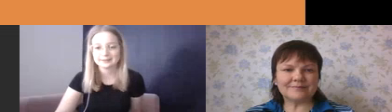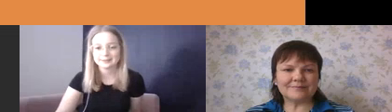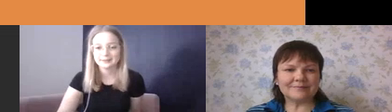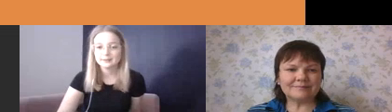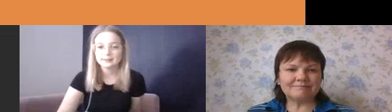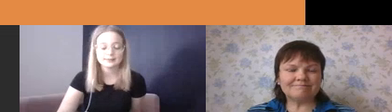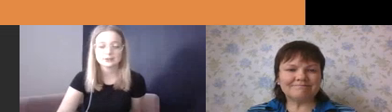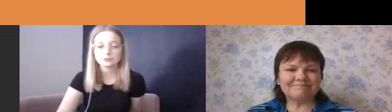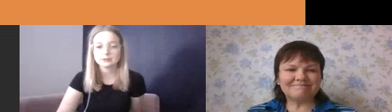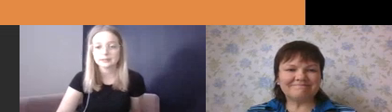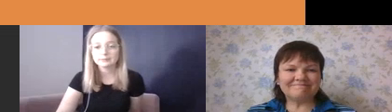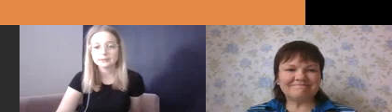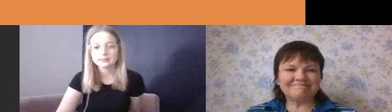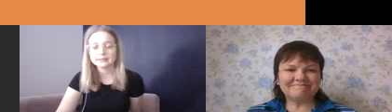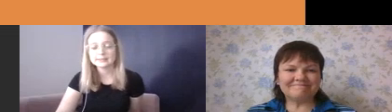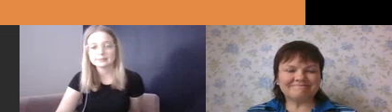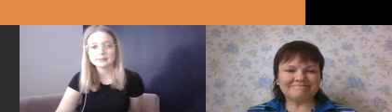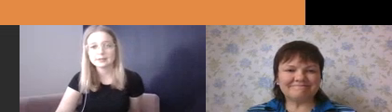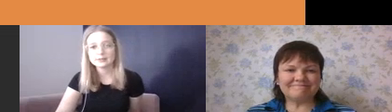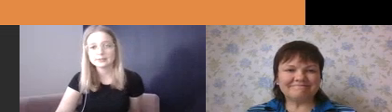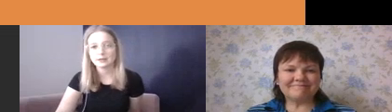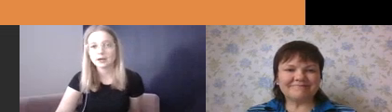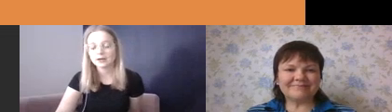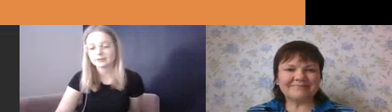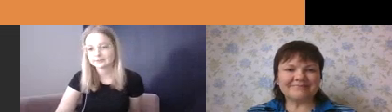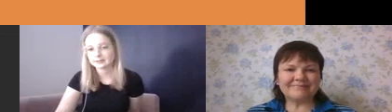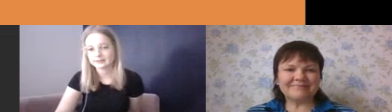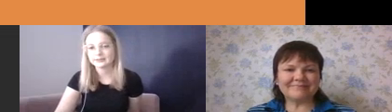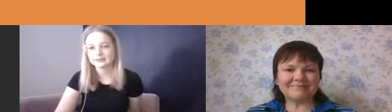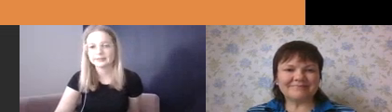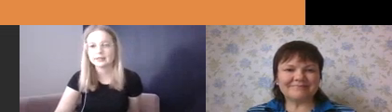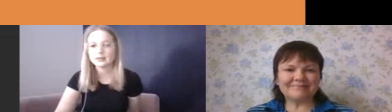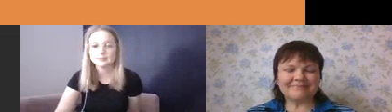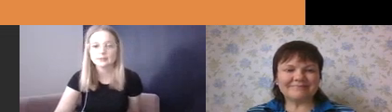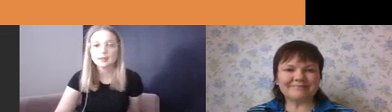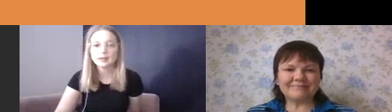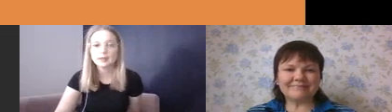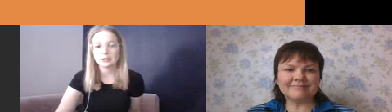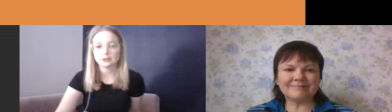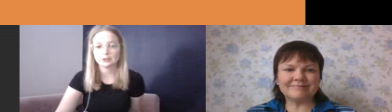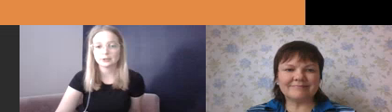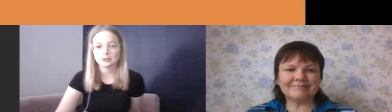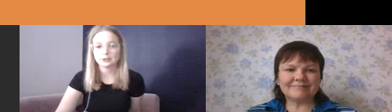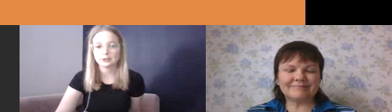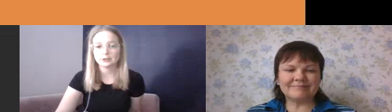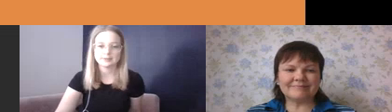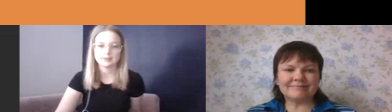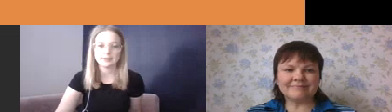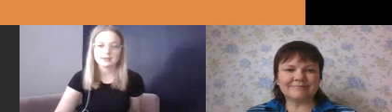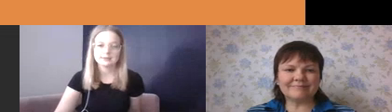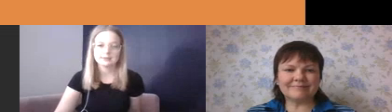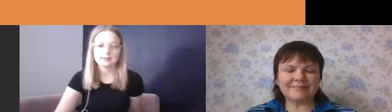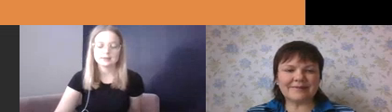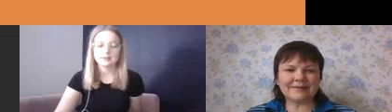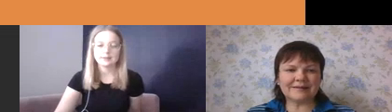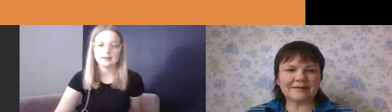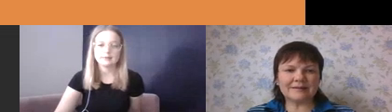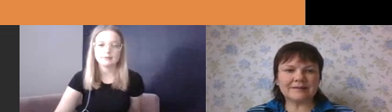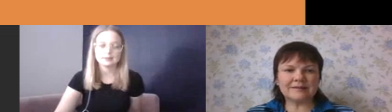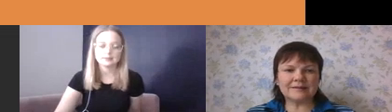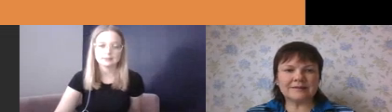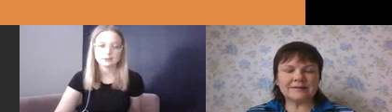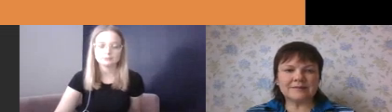kursus näiteks. Täitsa tasuta, esimest aastat, aga arvatavasti nad teevad iga aasta ja Tartu Ülikooli all siis, et